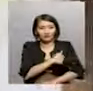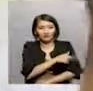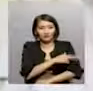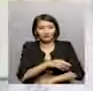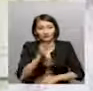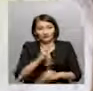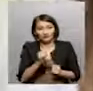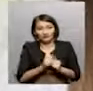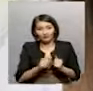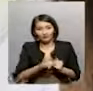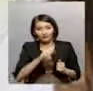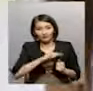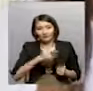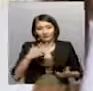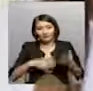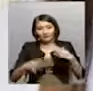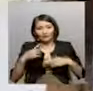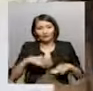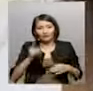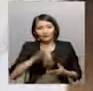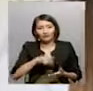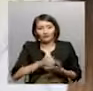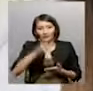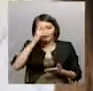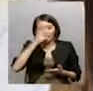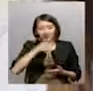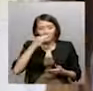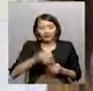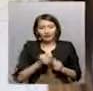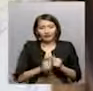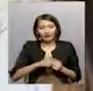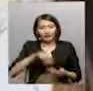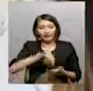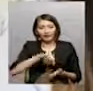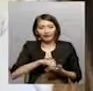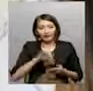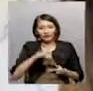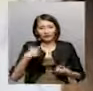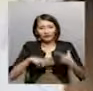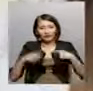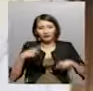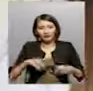яғни қуаныштымыз. Өйткені біздің елбасымыз учаскелік